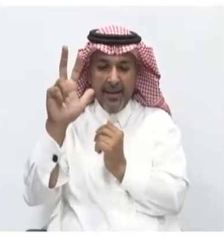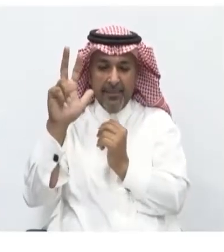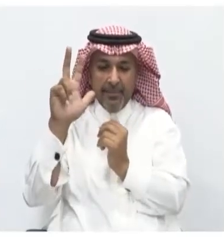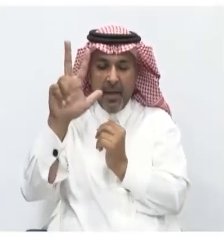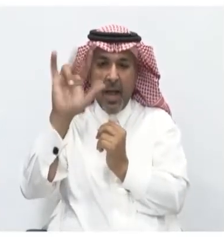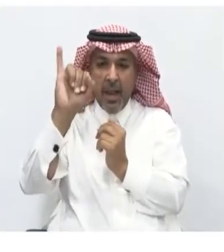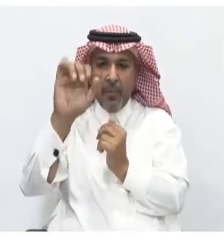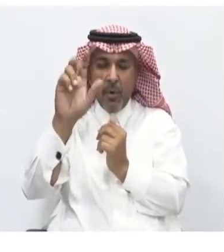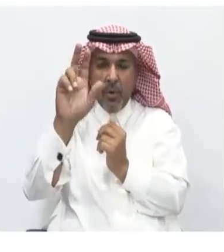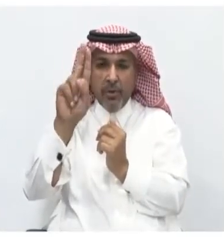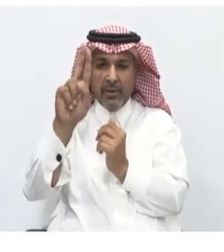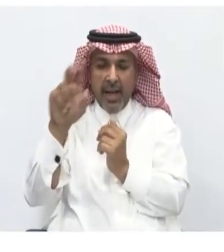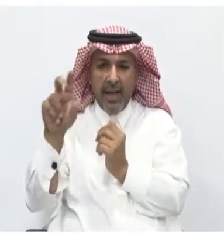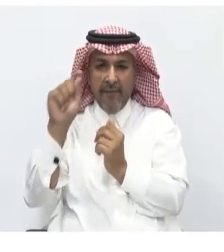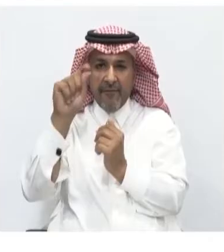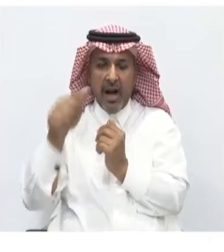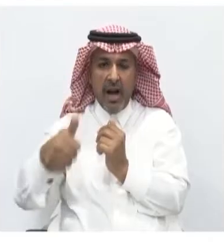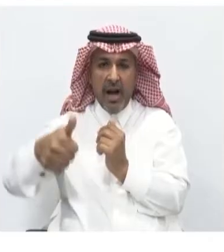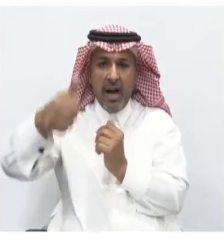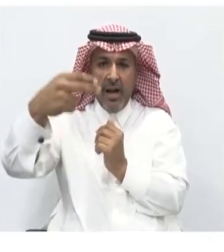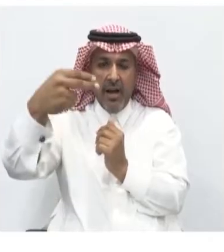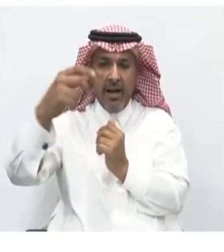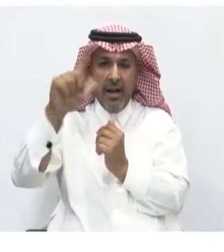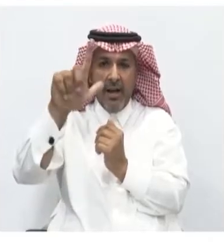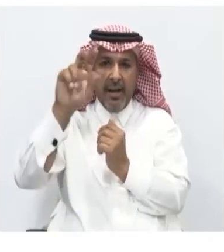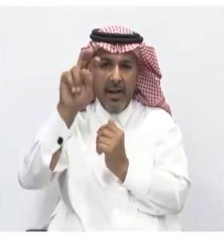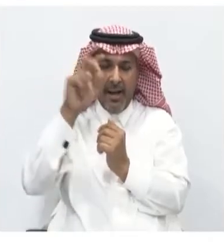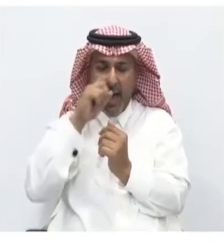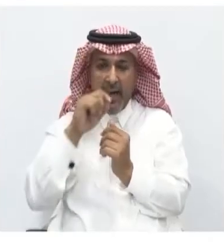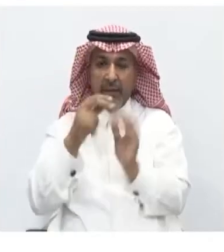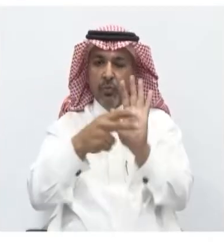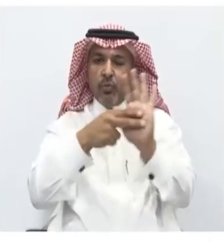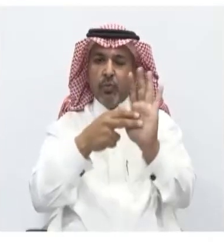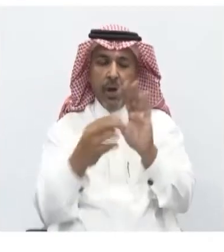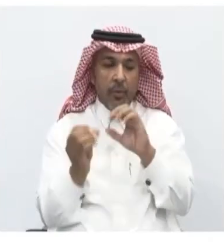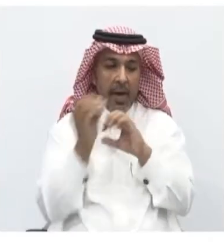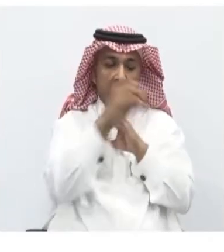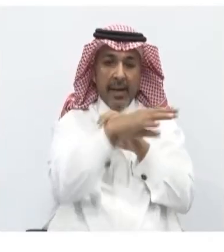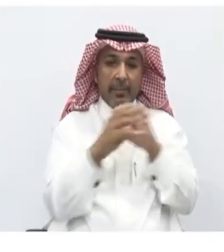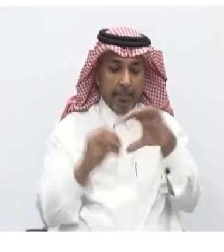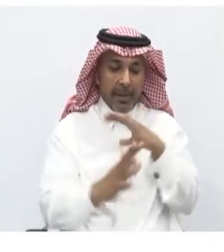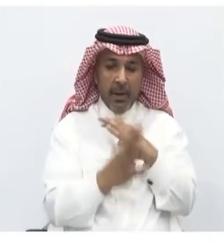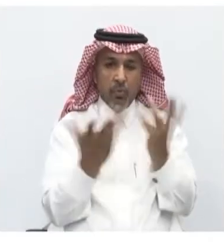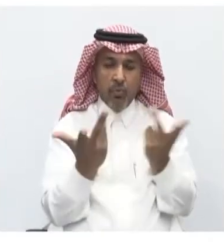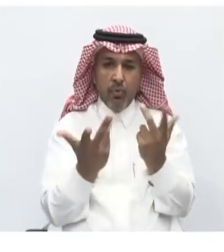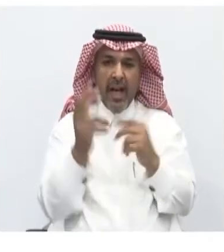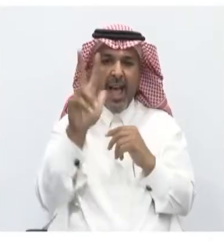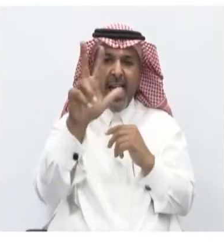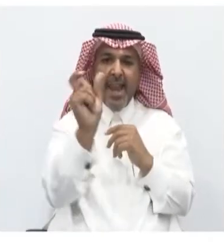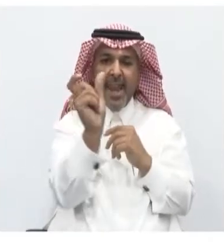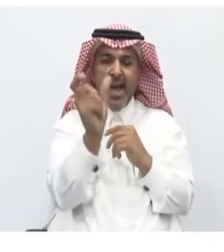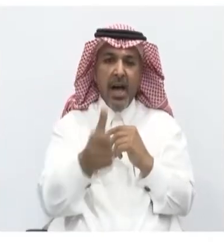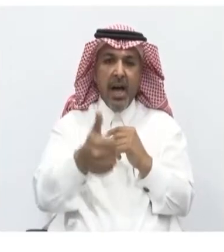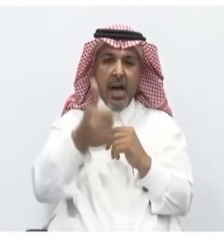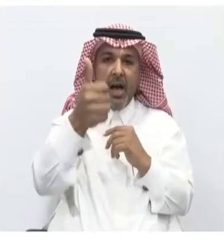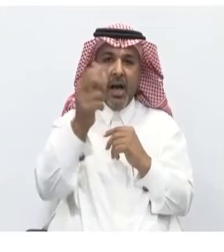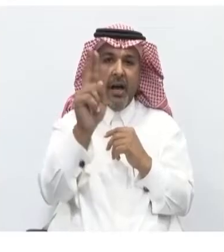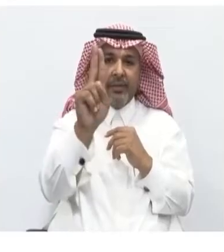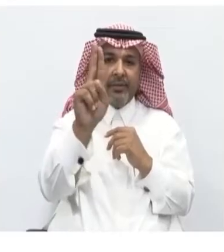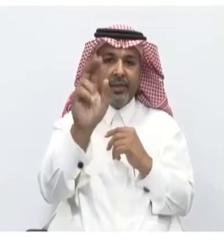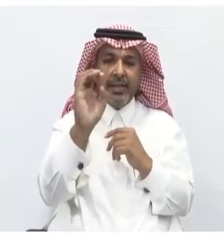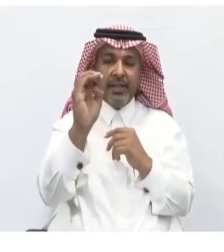الكتله وما هو قانون حفظ الكتله ان الماده لا تفنى ولا تستحدث في التفاعل الكيميائي